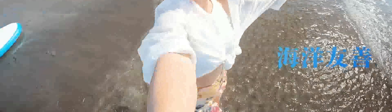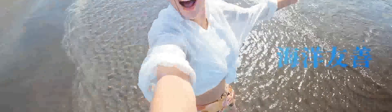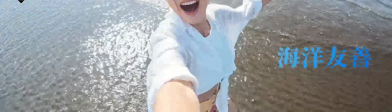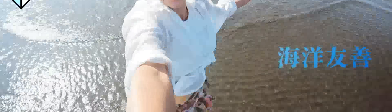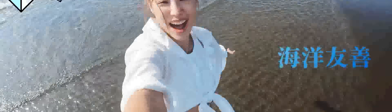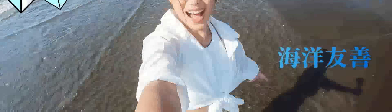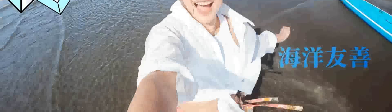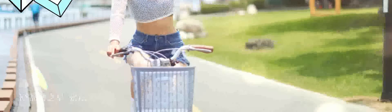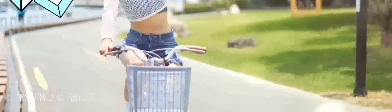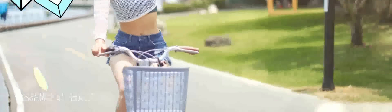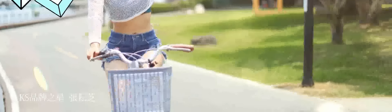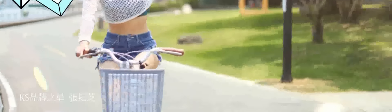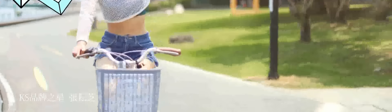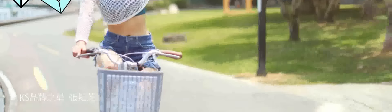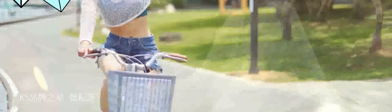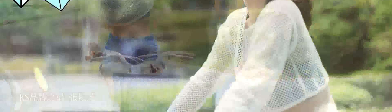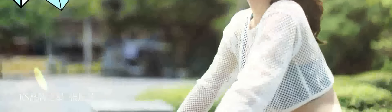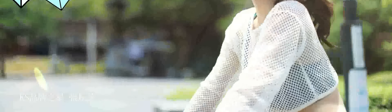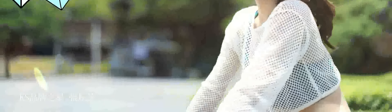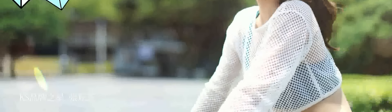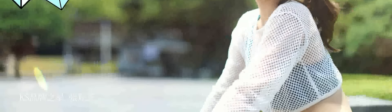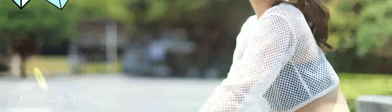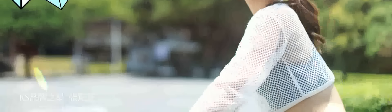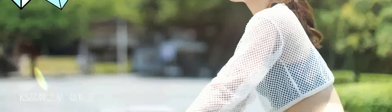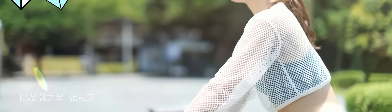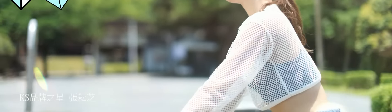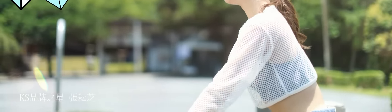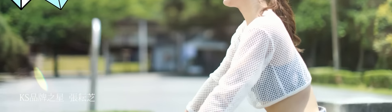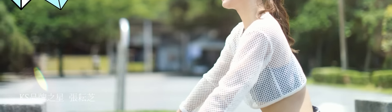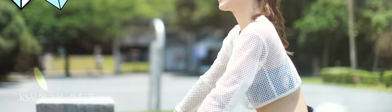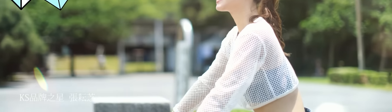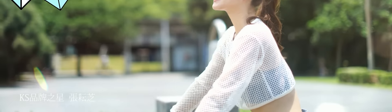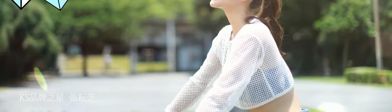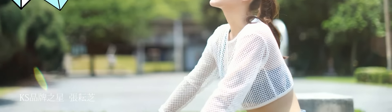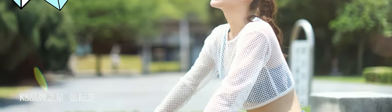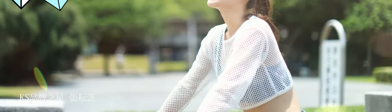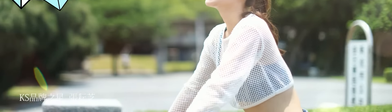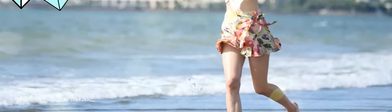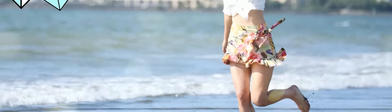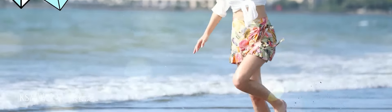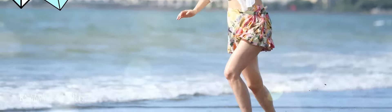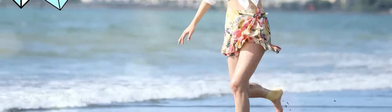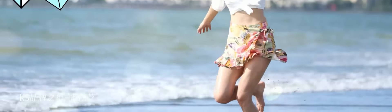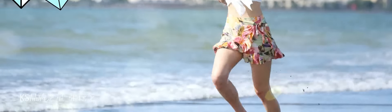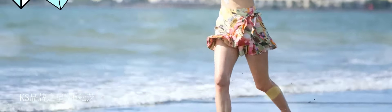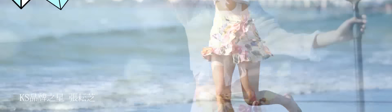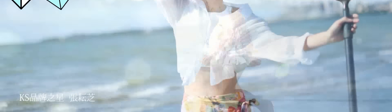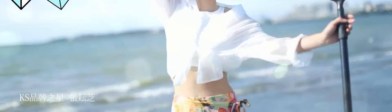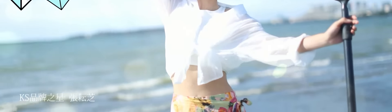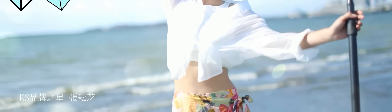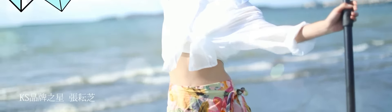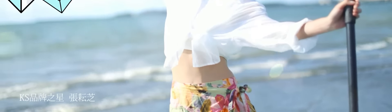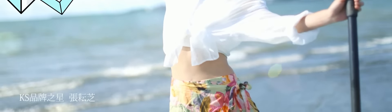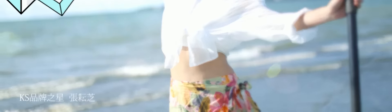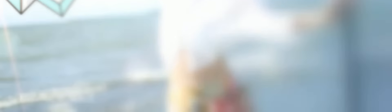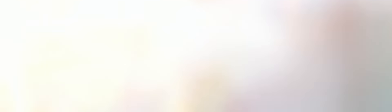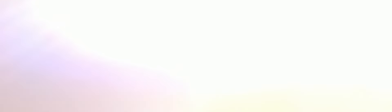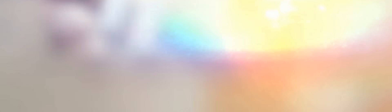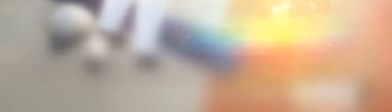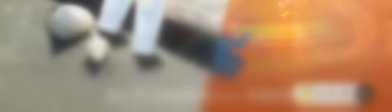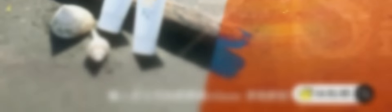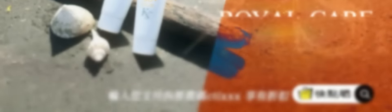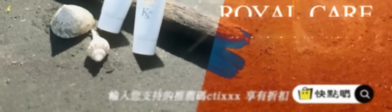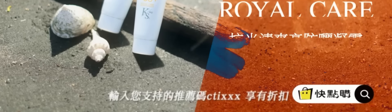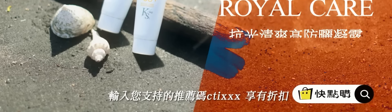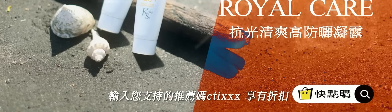洋友善，365天，天天抗光抗老化，是我的保养日常。你呢？